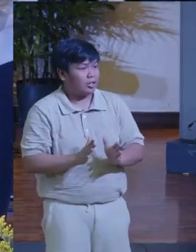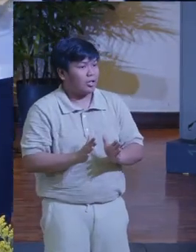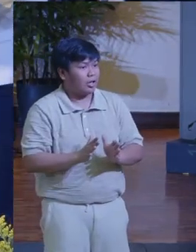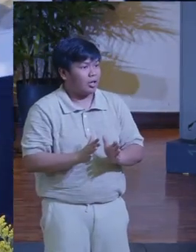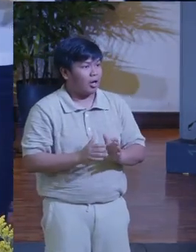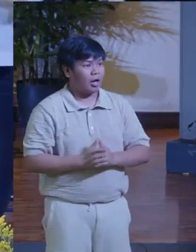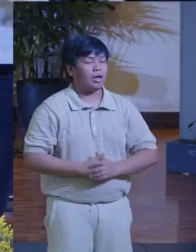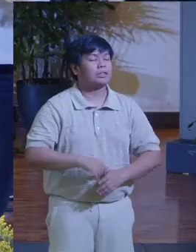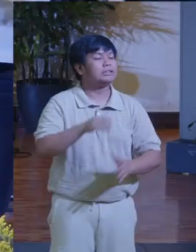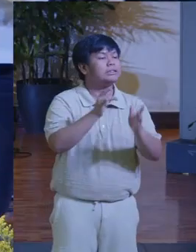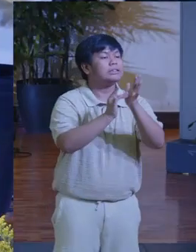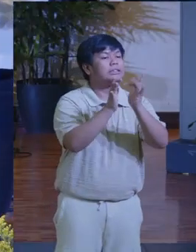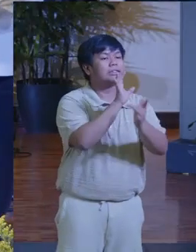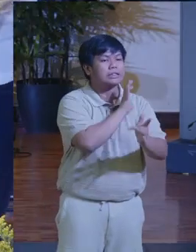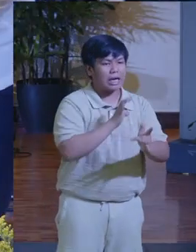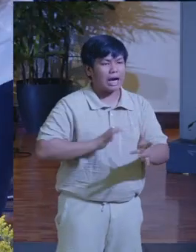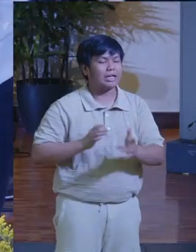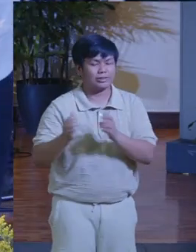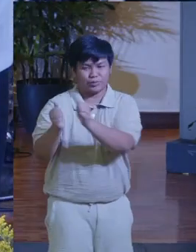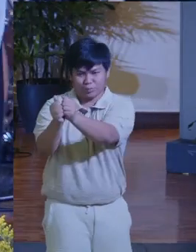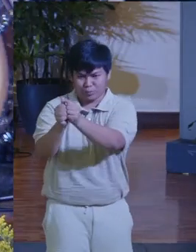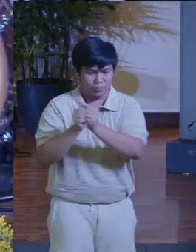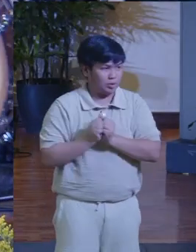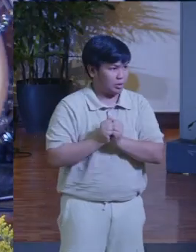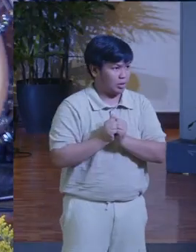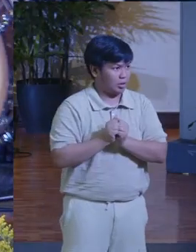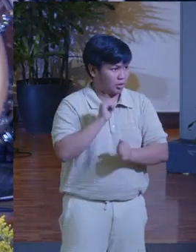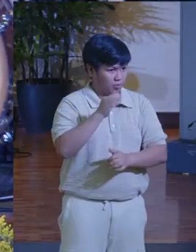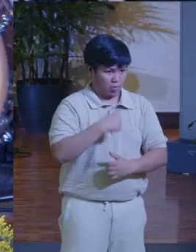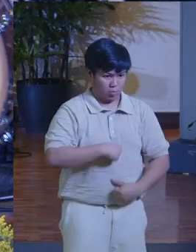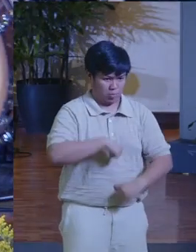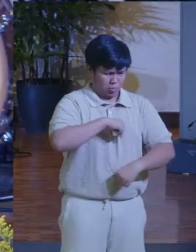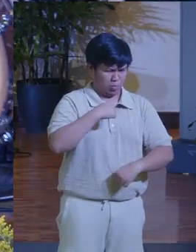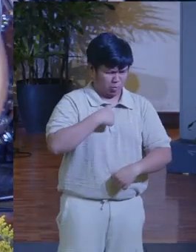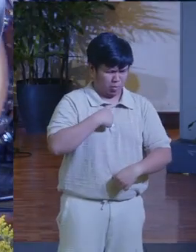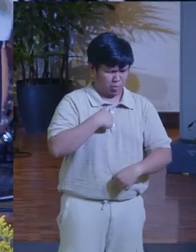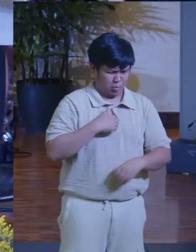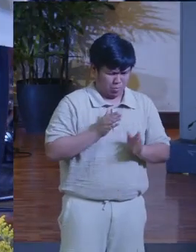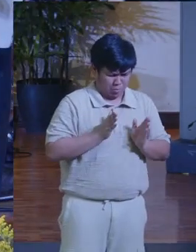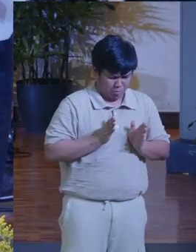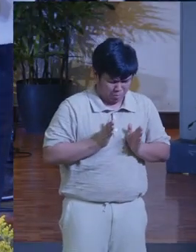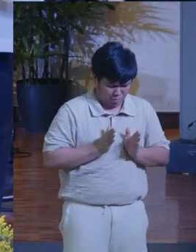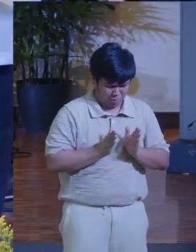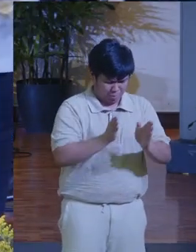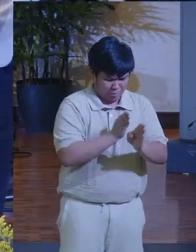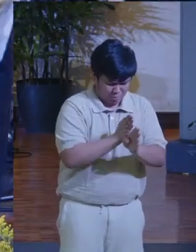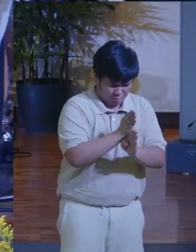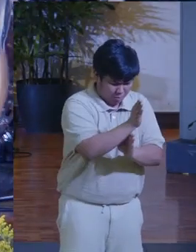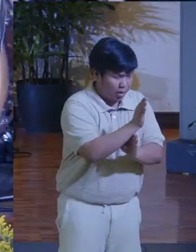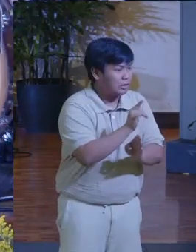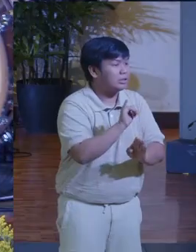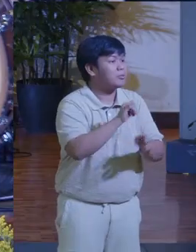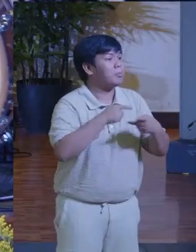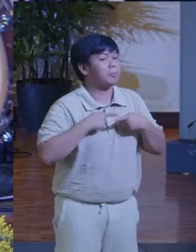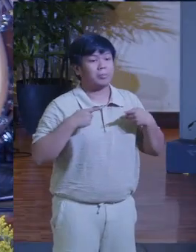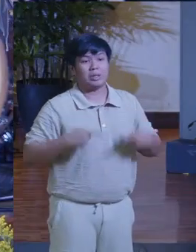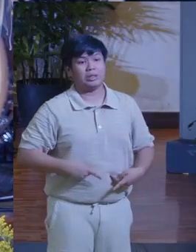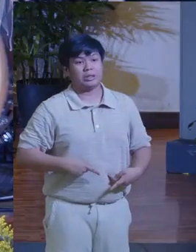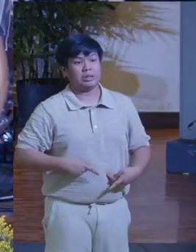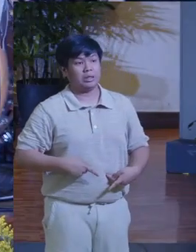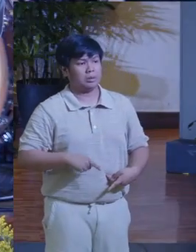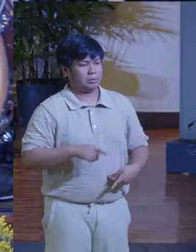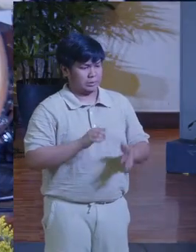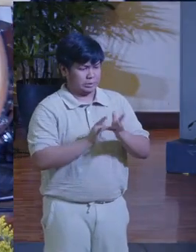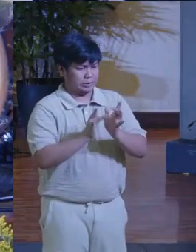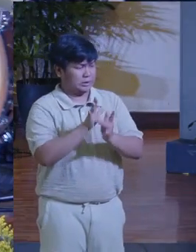kundi yung mga ganon. Yung mga nag-aakalang sila ay matuwid, katulad ng Pariseo sa Luke 18. Sabi